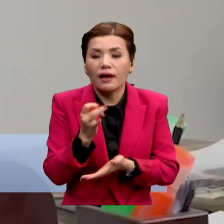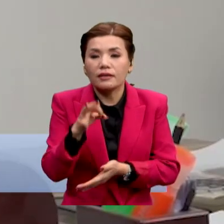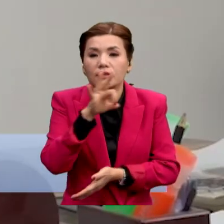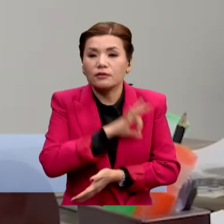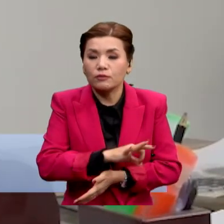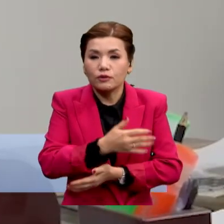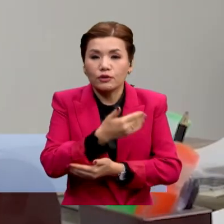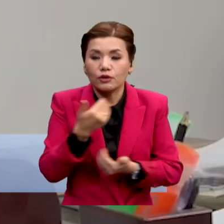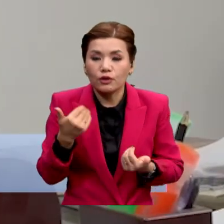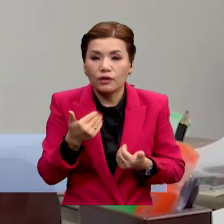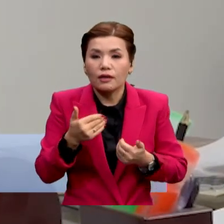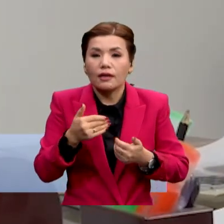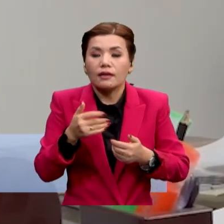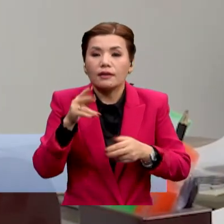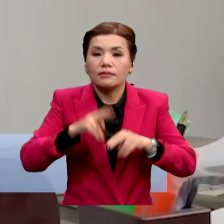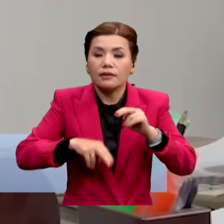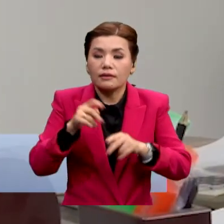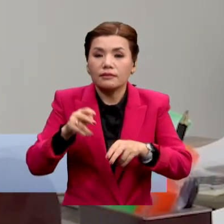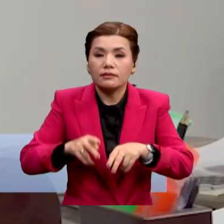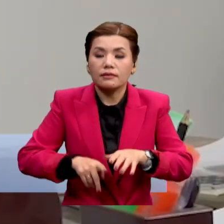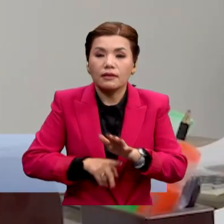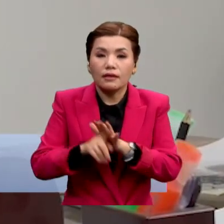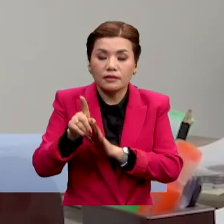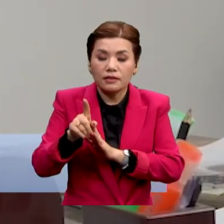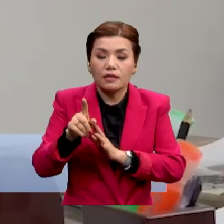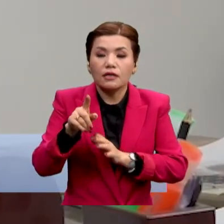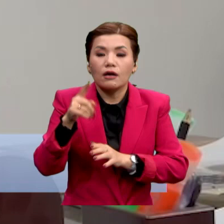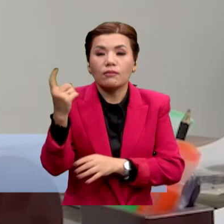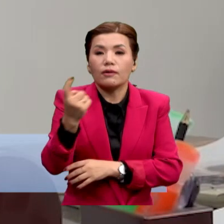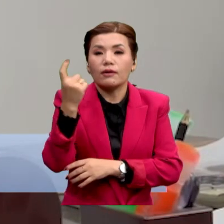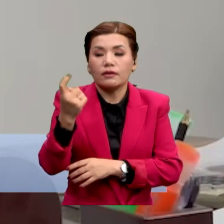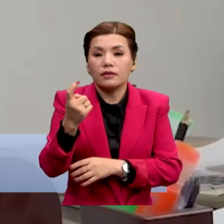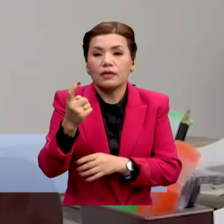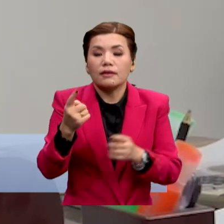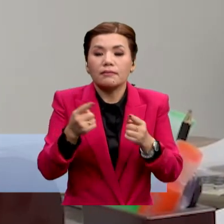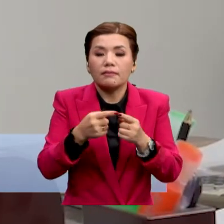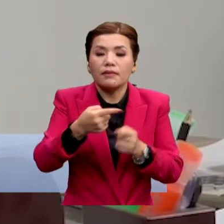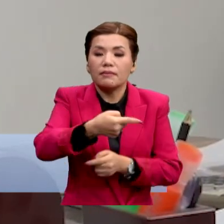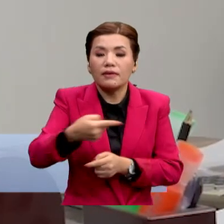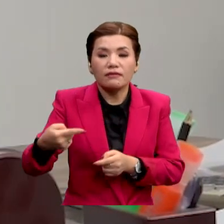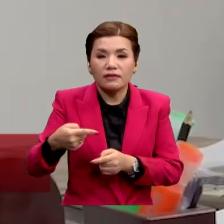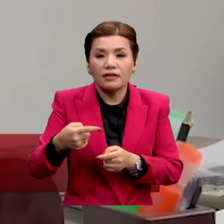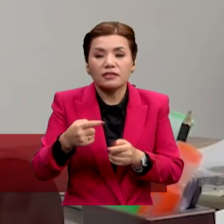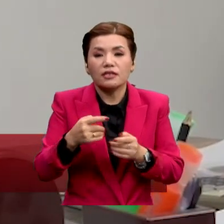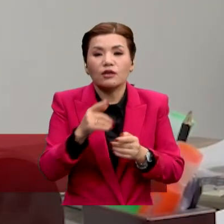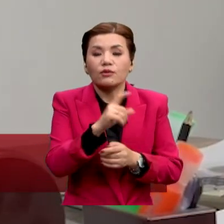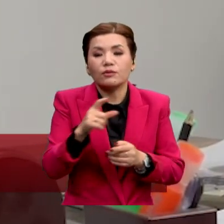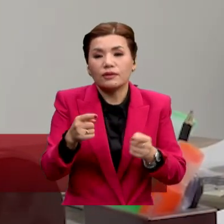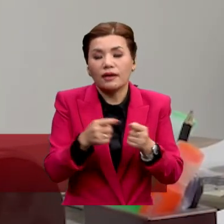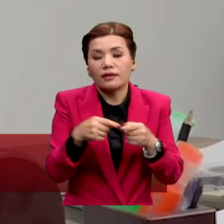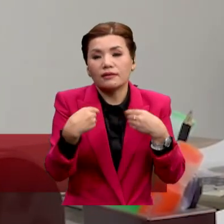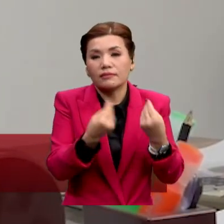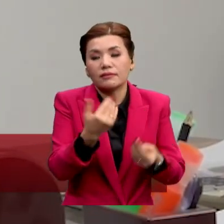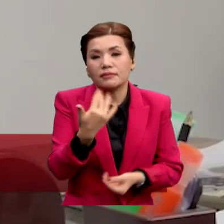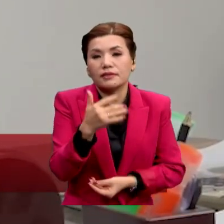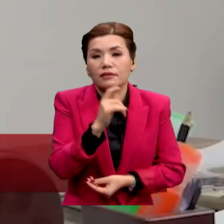эксплуатацию, проводя незаконно строительные работы, собственники сдали первый этаж под общежитие количеством